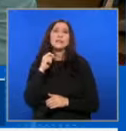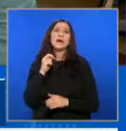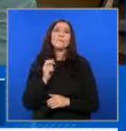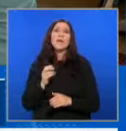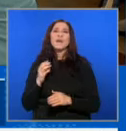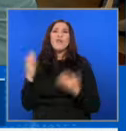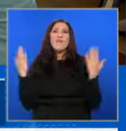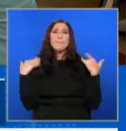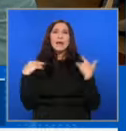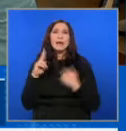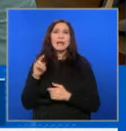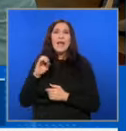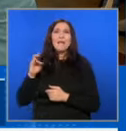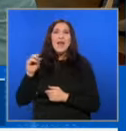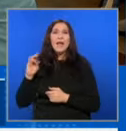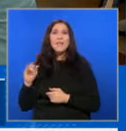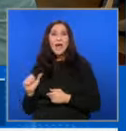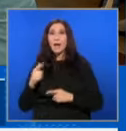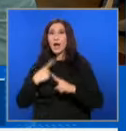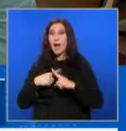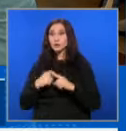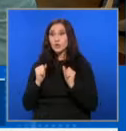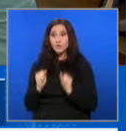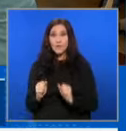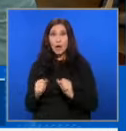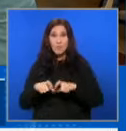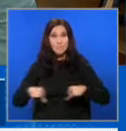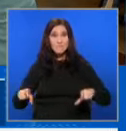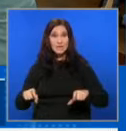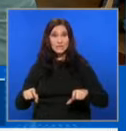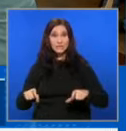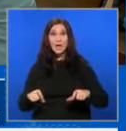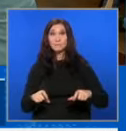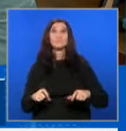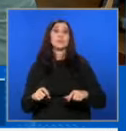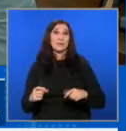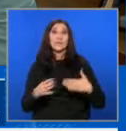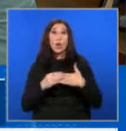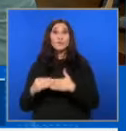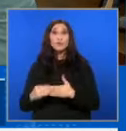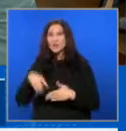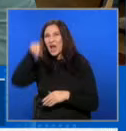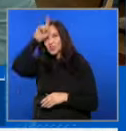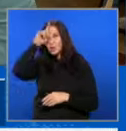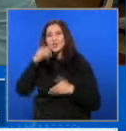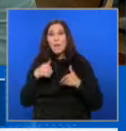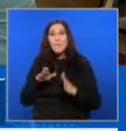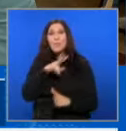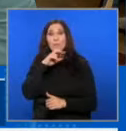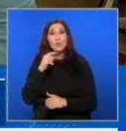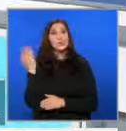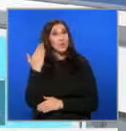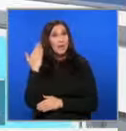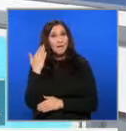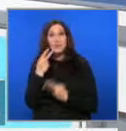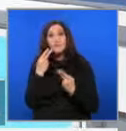Хасково и е седял на масата до ръководството на столичната пътна полиция тогава. Имаме възможност нека сега да